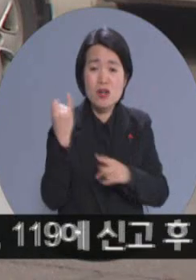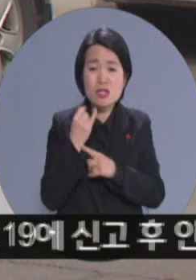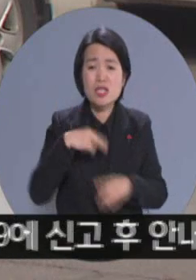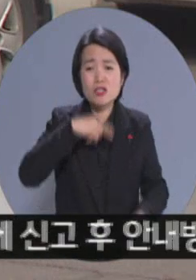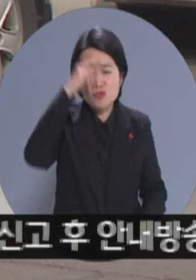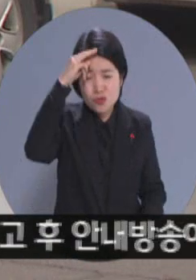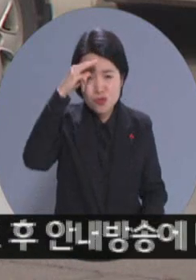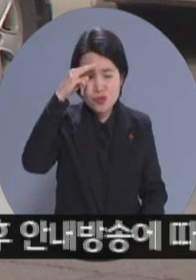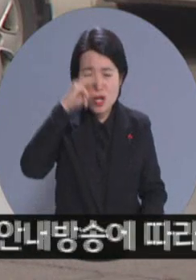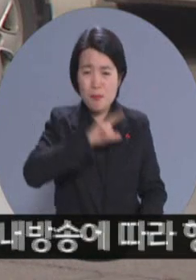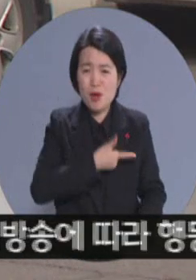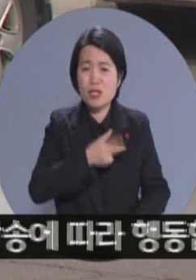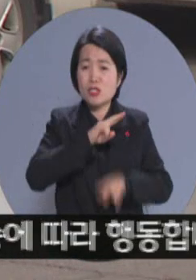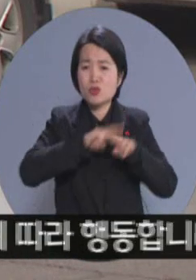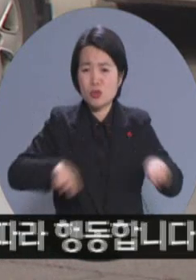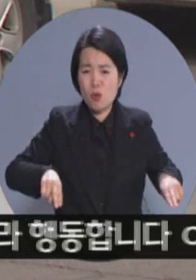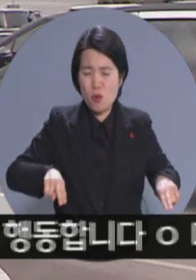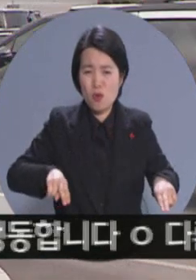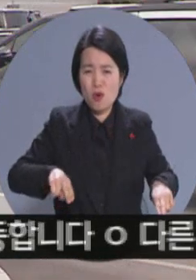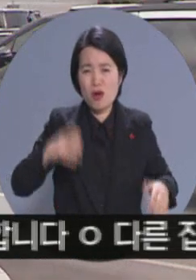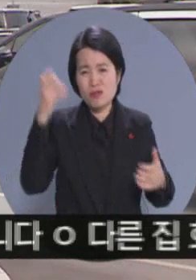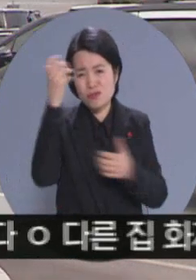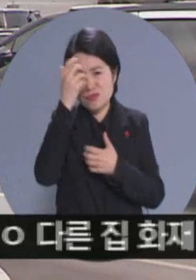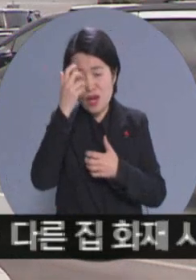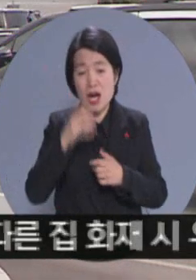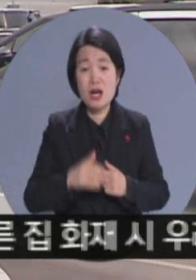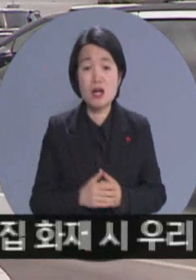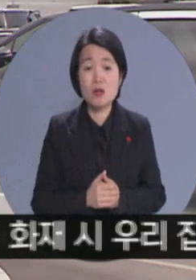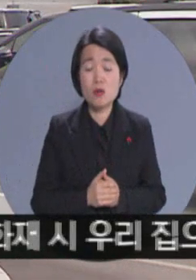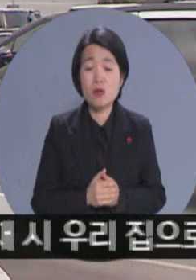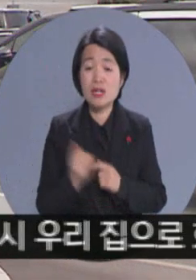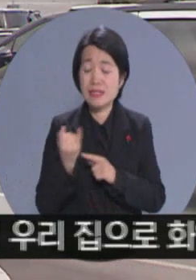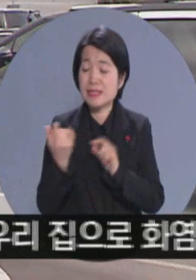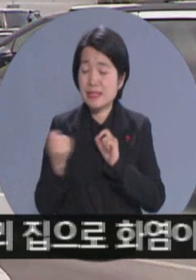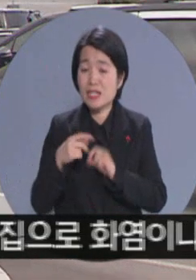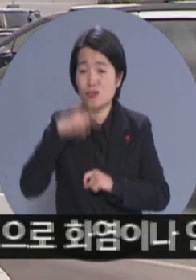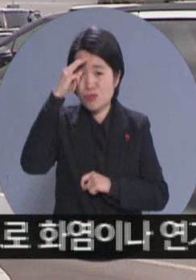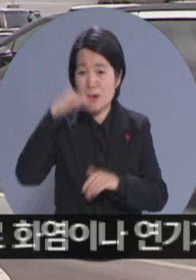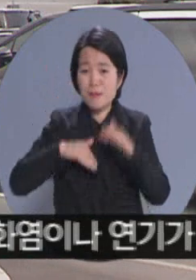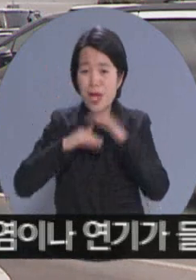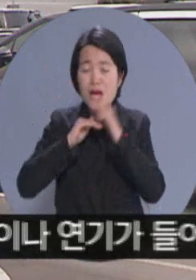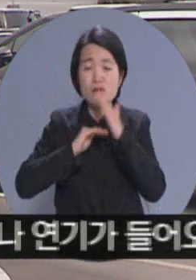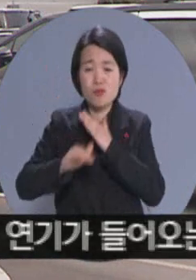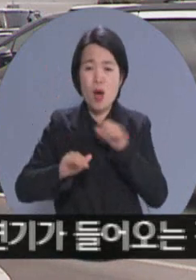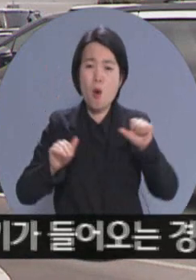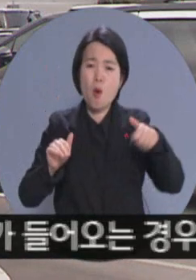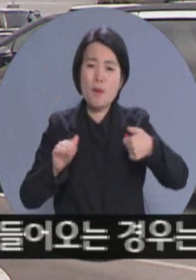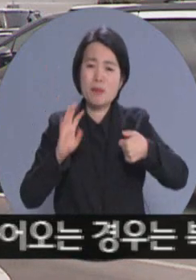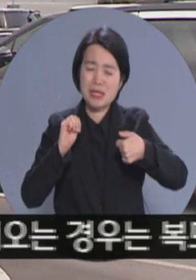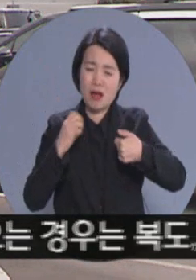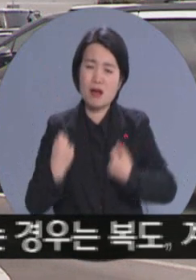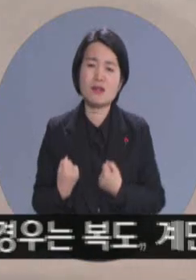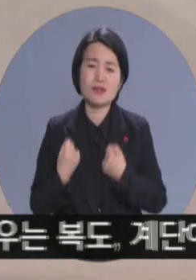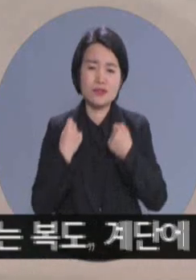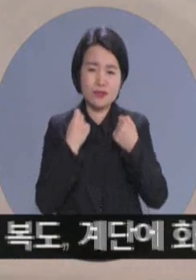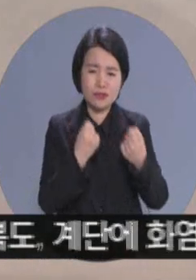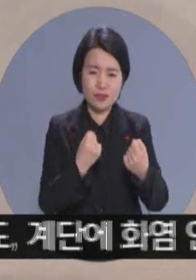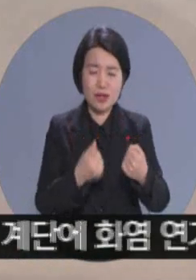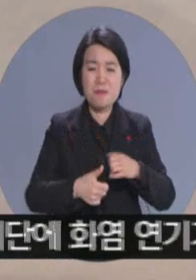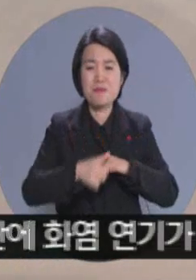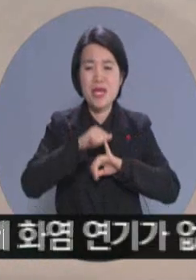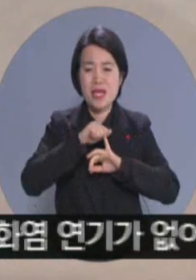농도는 면허 취소 수치였으며 운전자는 인근에서 술을 마시고 500m 가량 차를 몰고 온 것으로